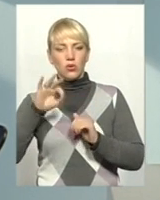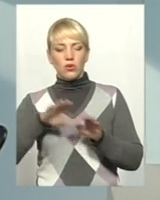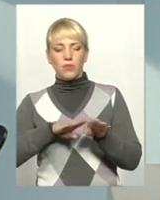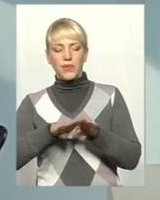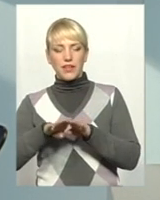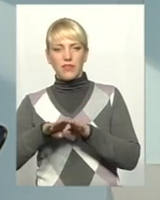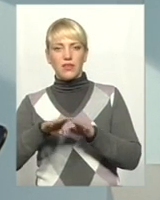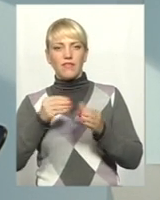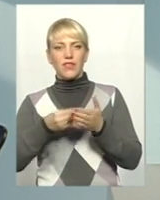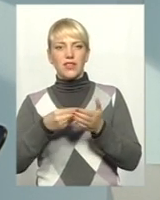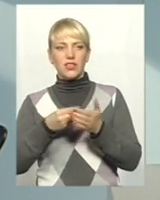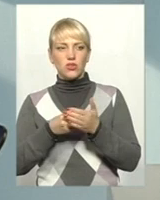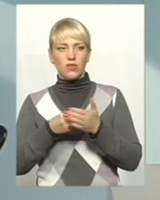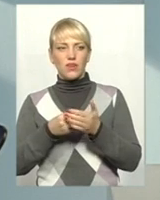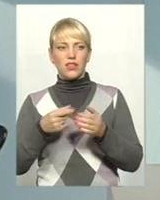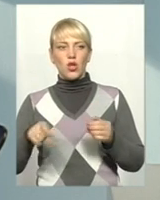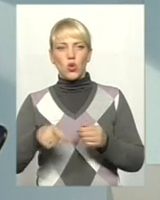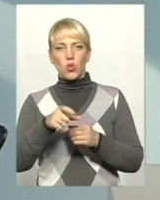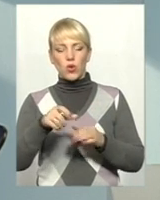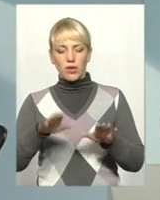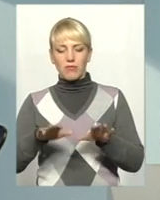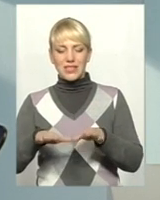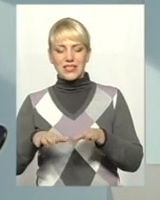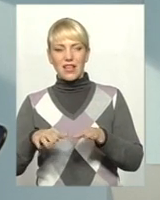рівень фінансування доріг місцевого значення сьогодні складає